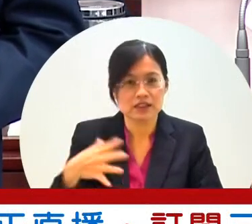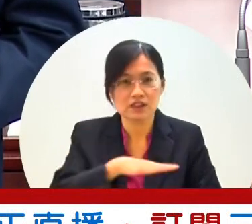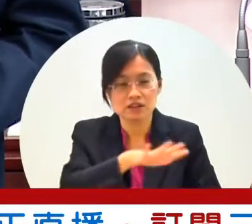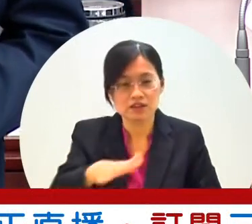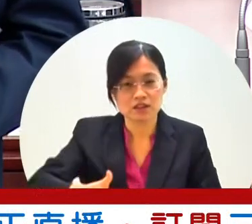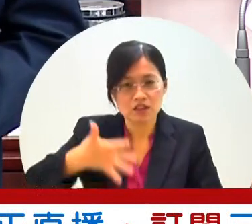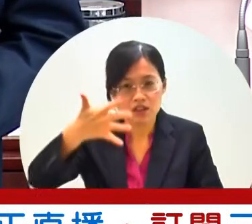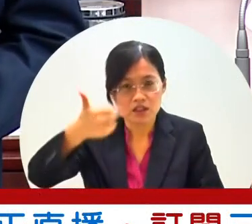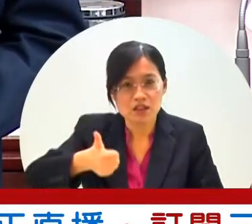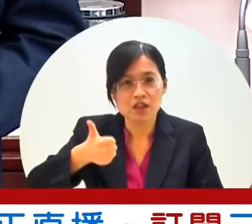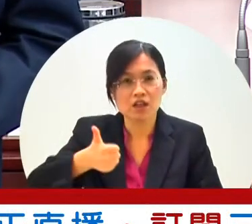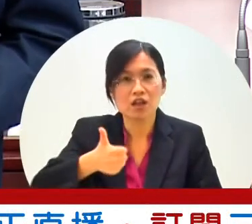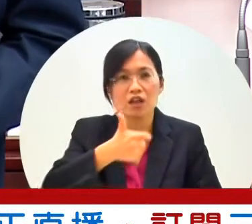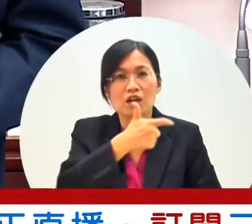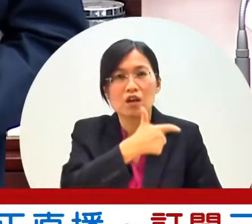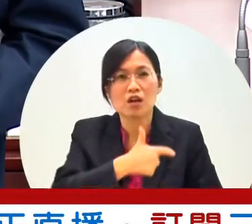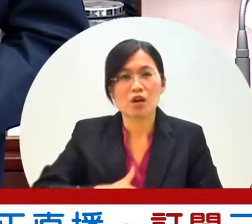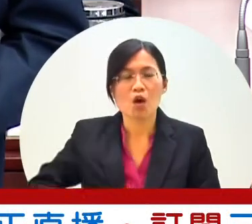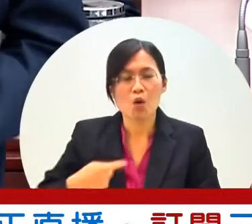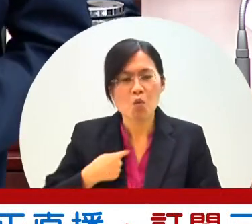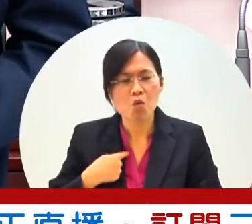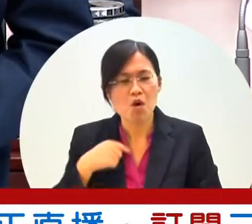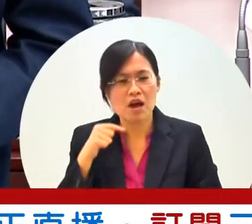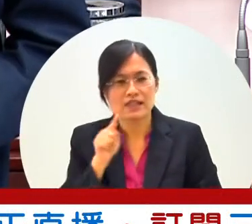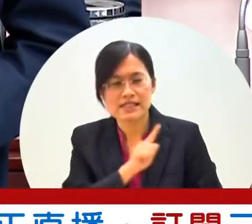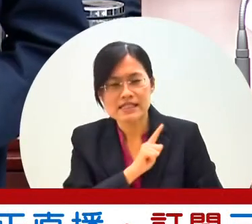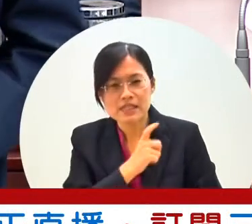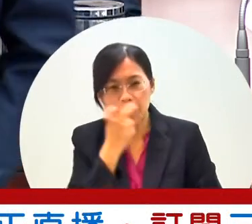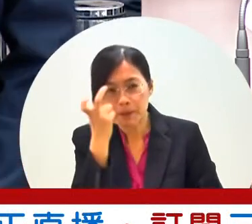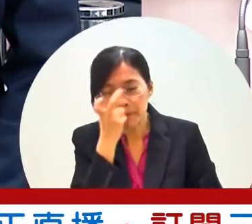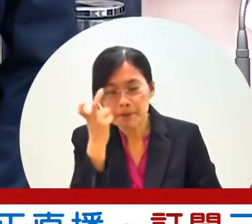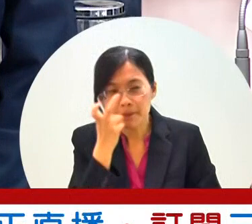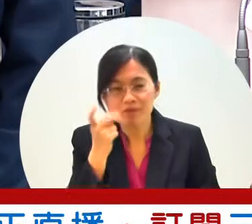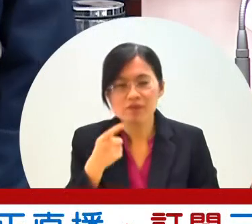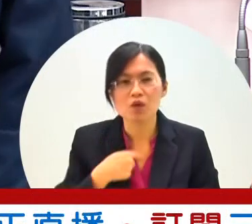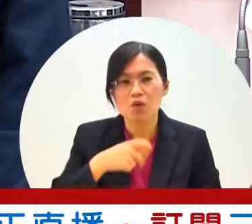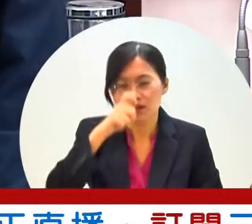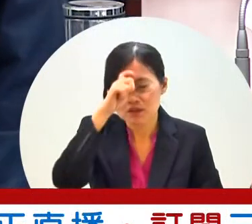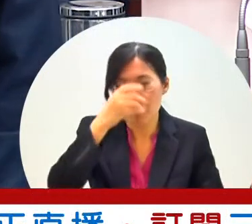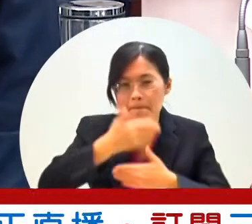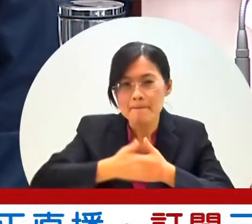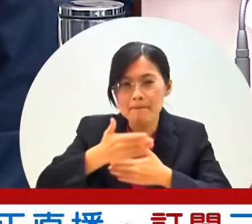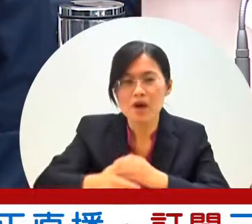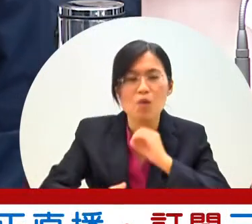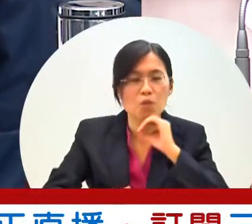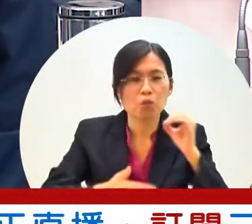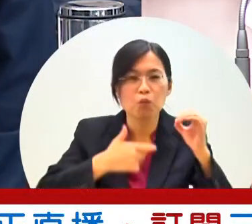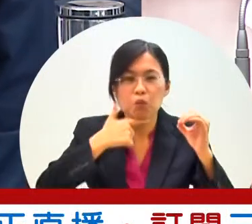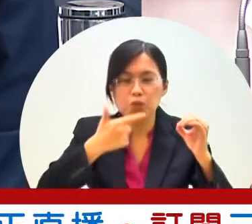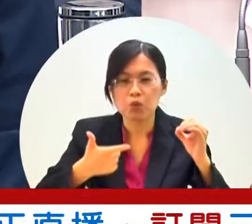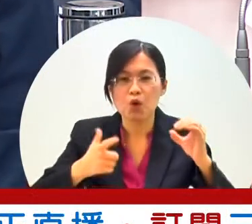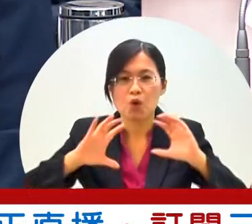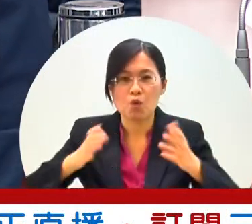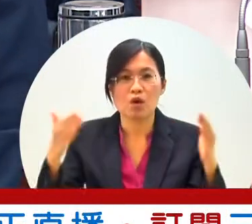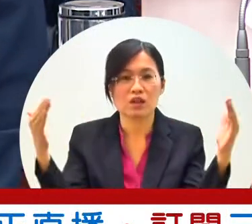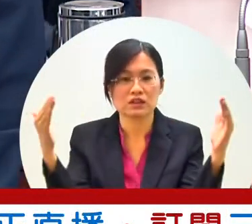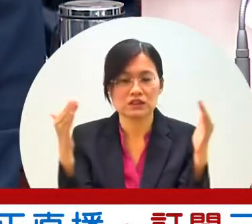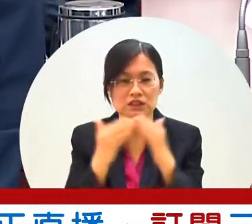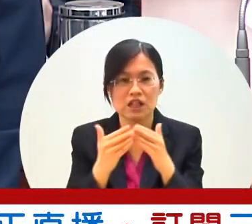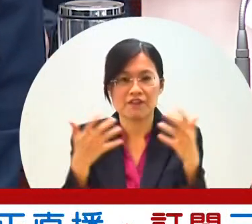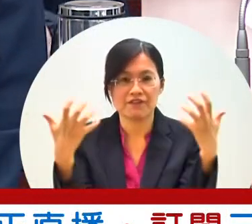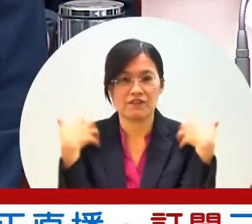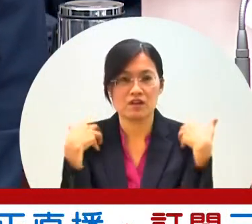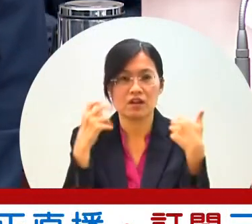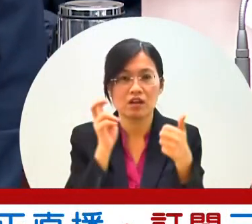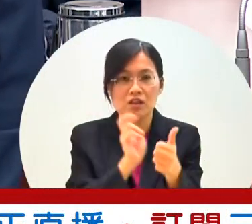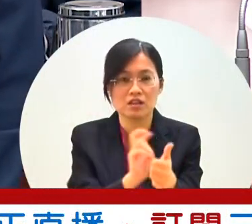人，然后我在地方我的观察，应该我们要逐步迈向0到6岁国家养，那政府